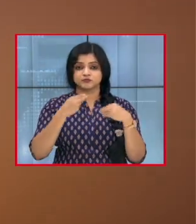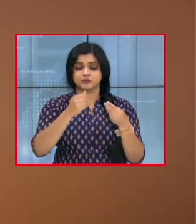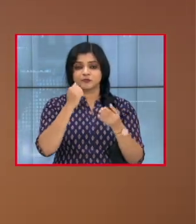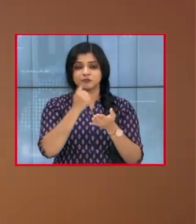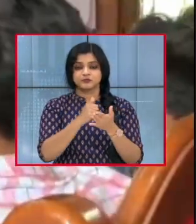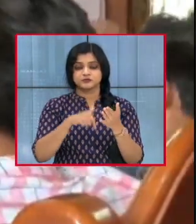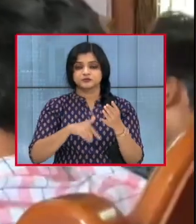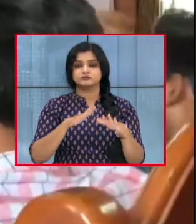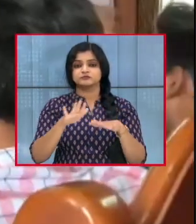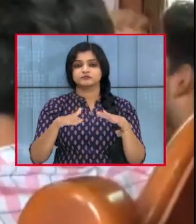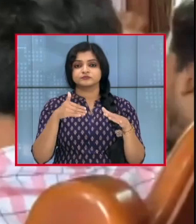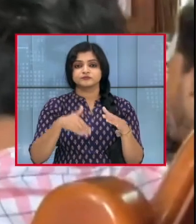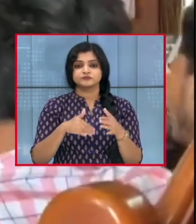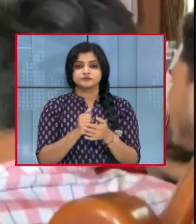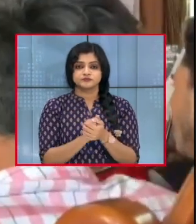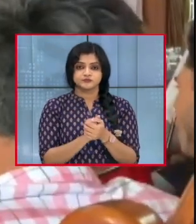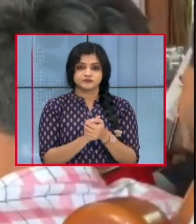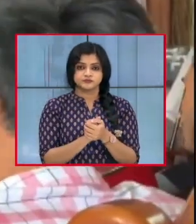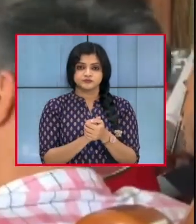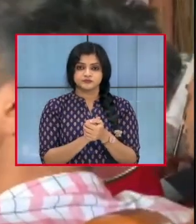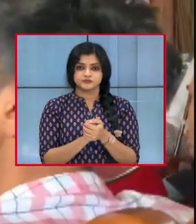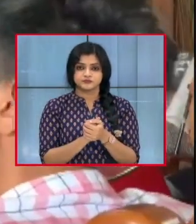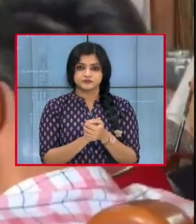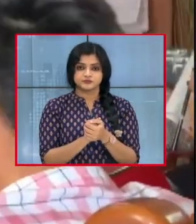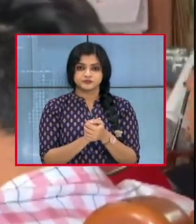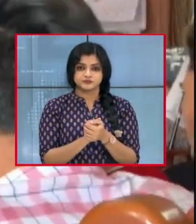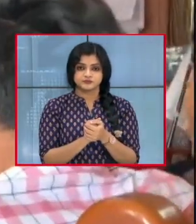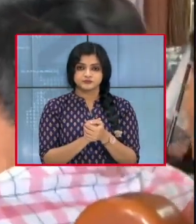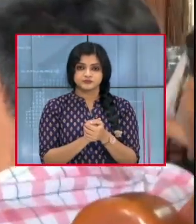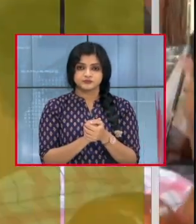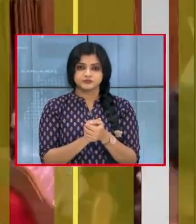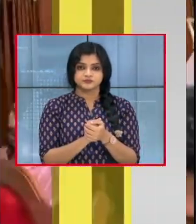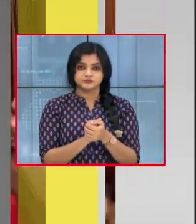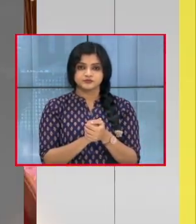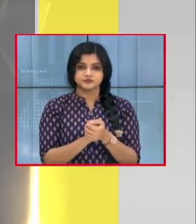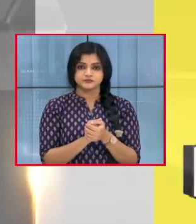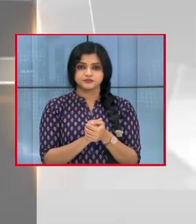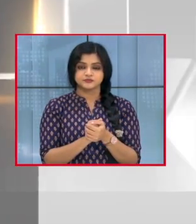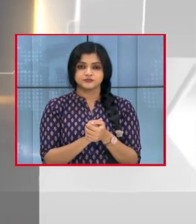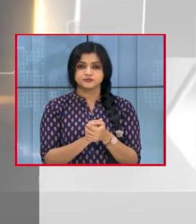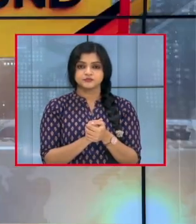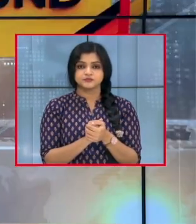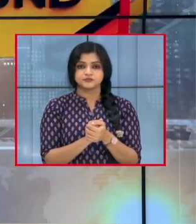ഇപ്പോൾ വഴിയൊരുങ്ങുന്നത്. 24 കാസർഗോഡ്.